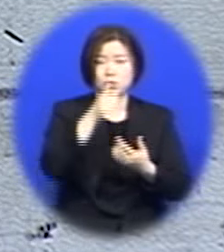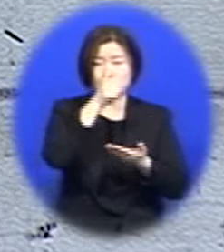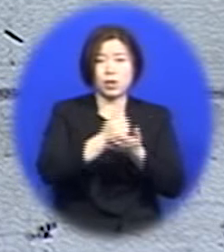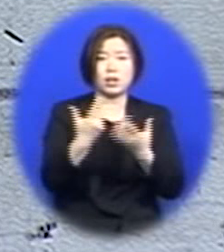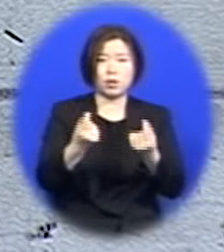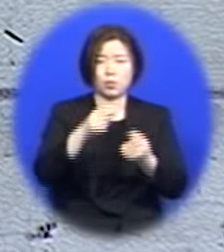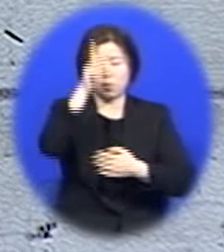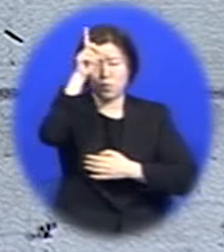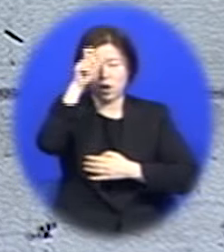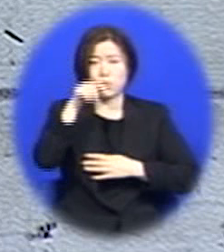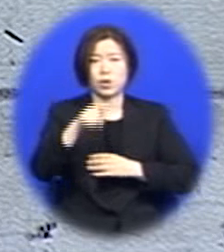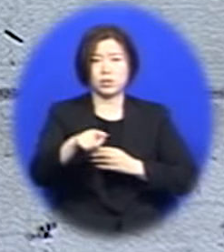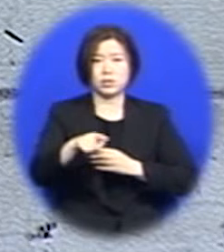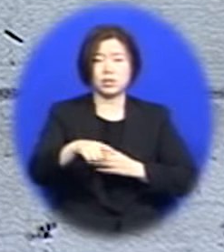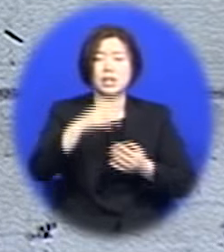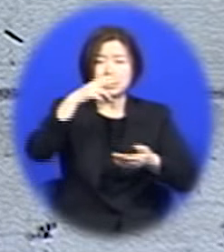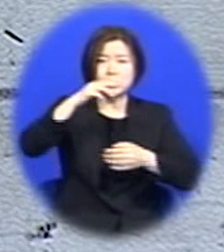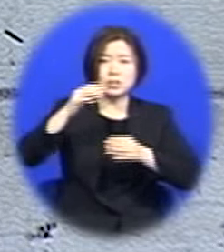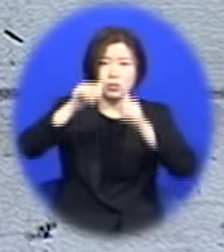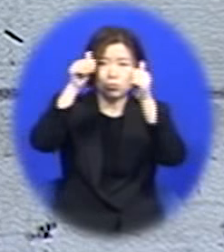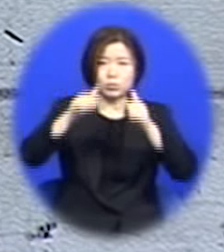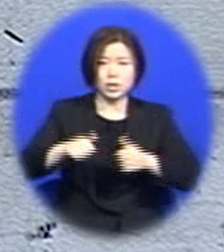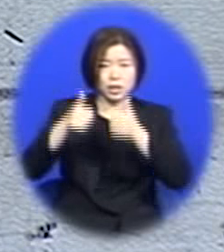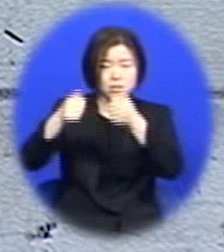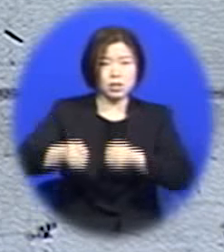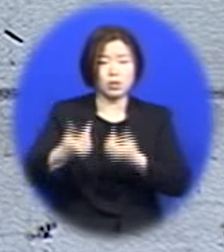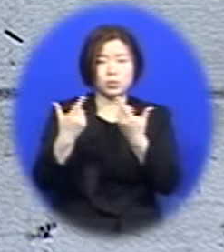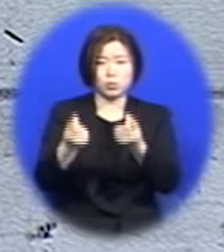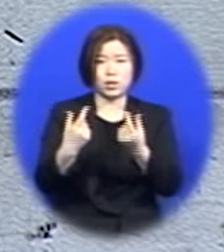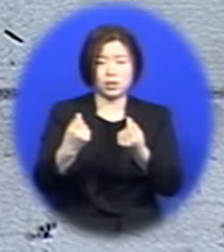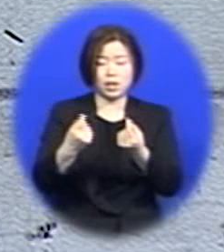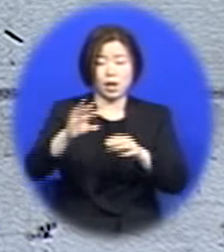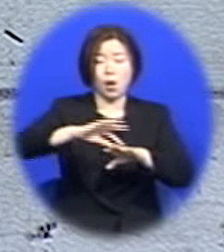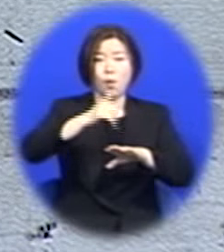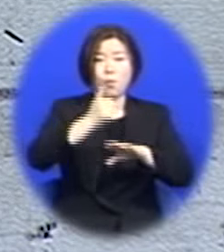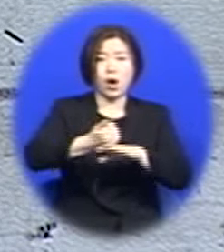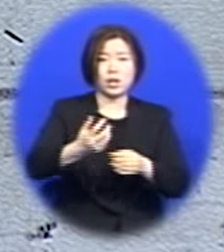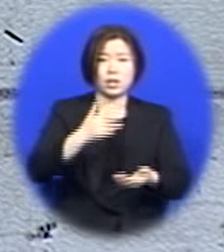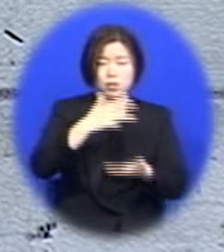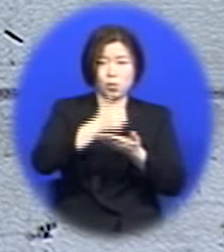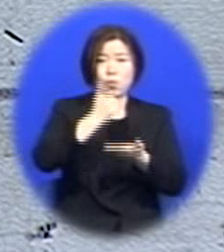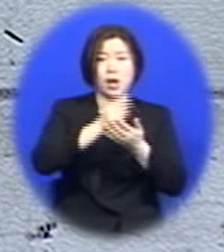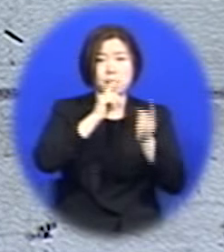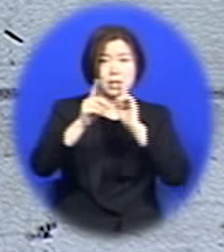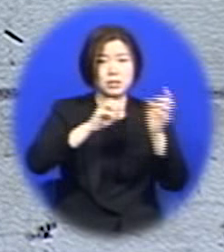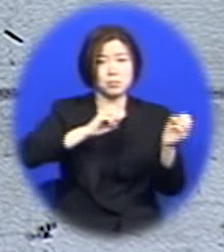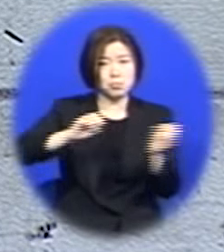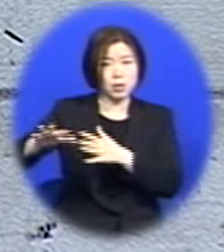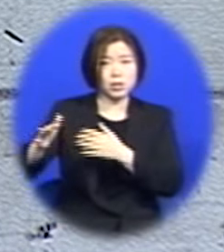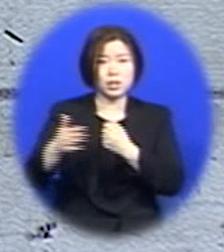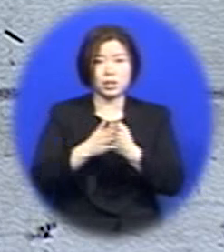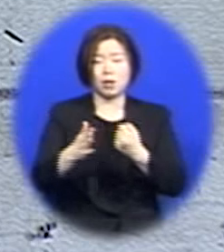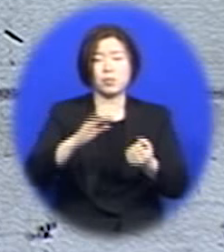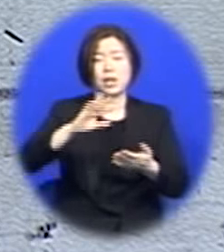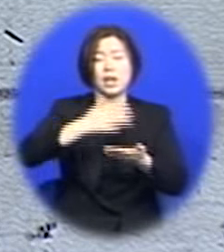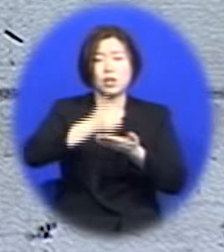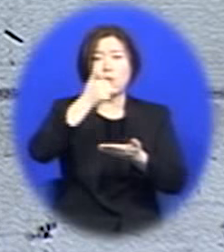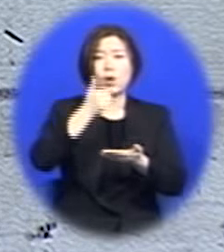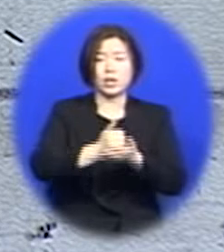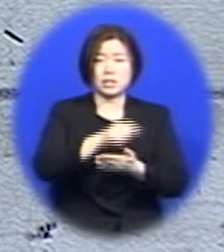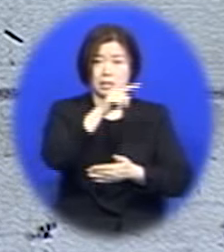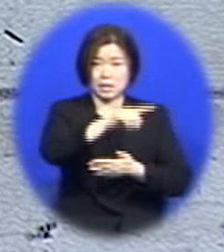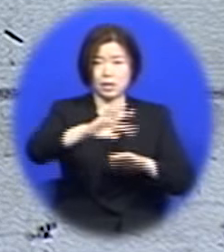죄와 같음이라. 왕이 여호와의 말씀을 버렸으므로 여호와께서도 왕을 버려 왕이 되지